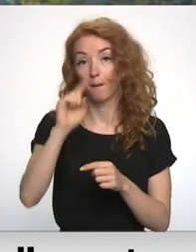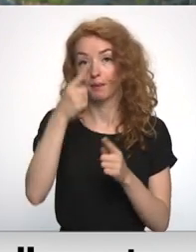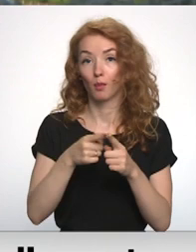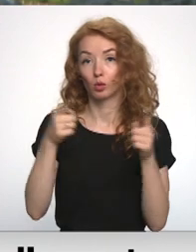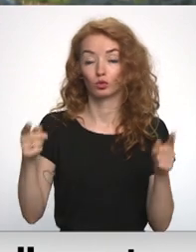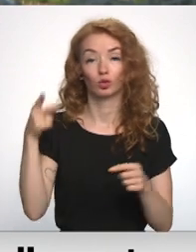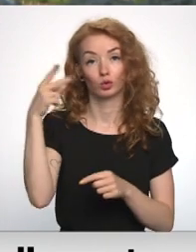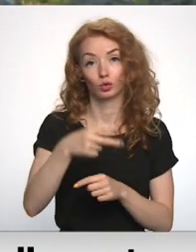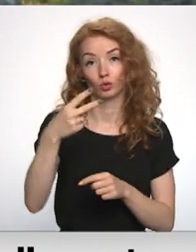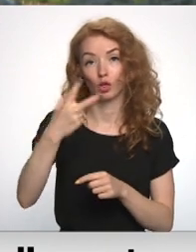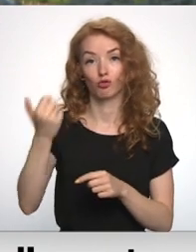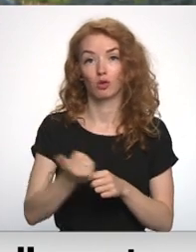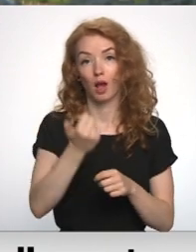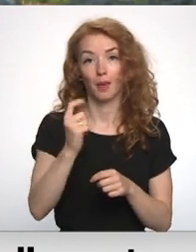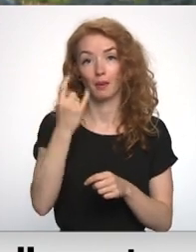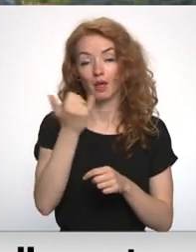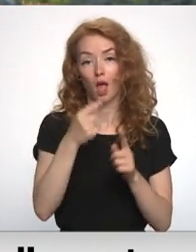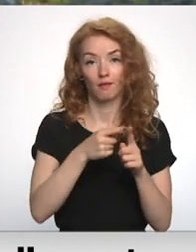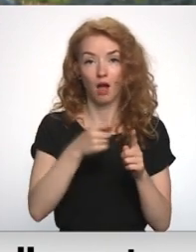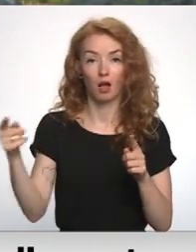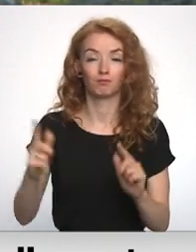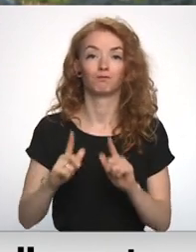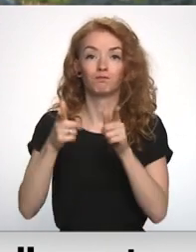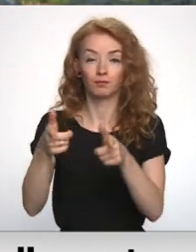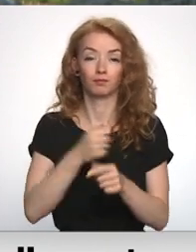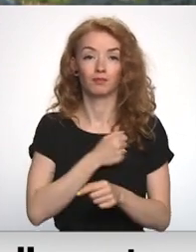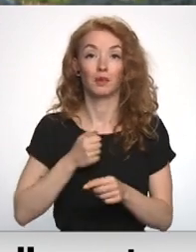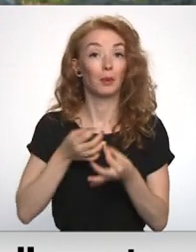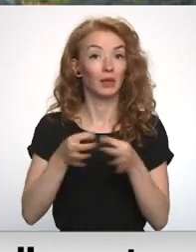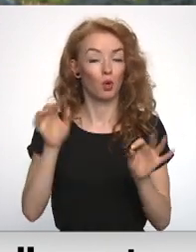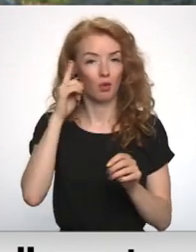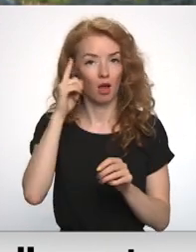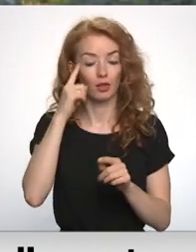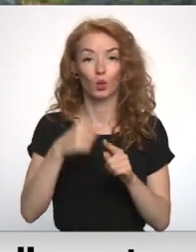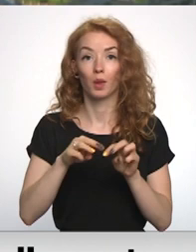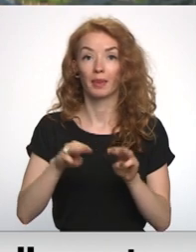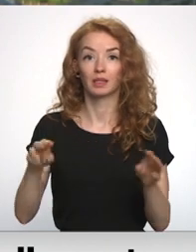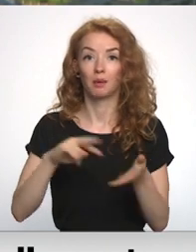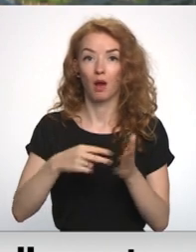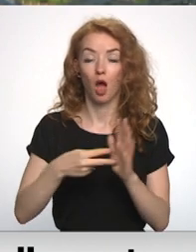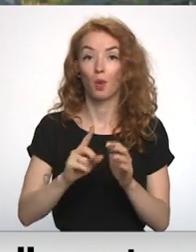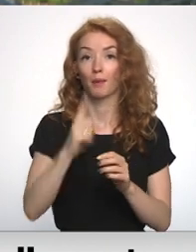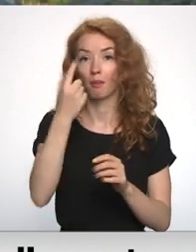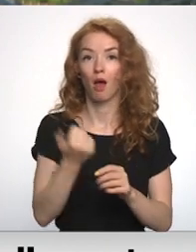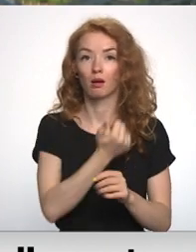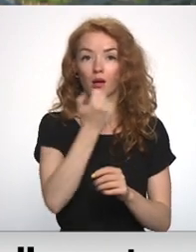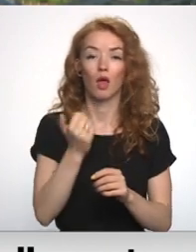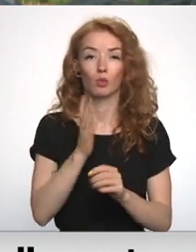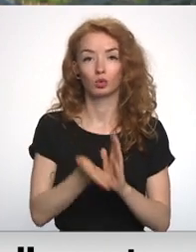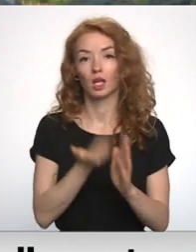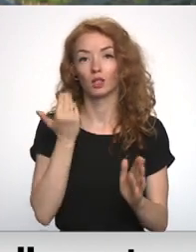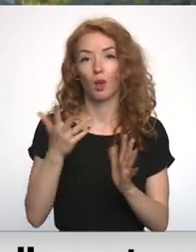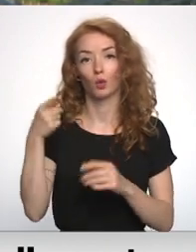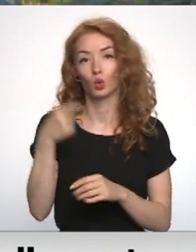no 2023. Gada 1. Janvāra iestāties dienestā varēs brīvprātīgi, un ministrija plāno, ka pirmajā gadā tiks iesaukti